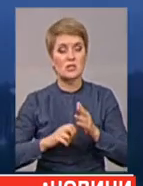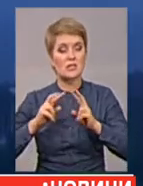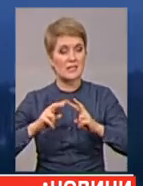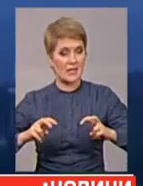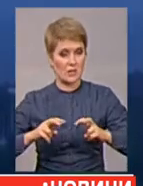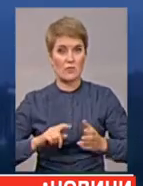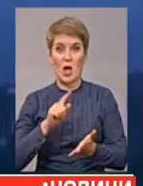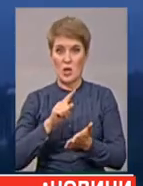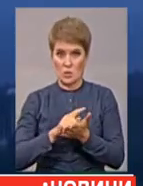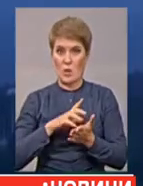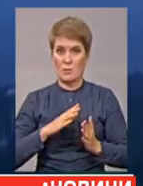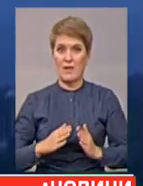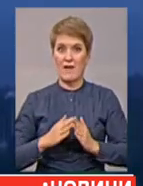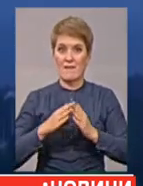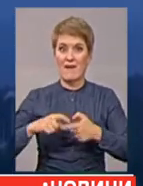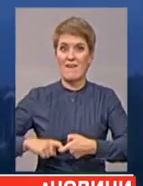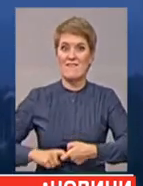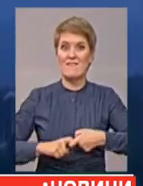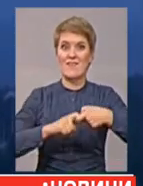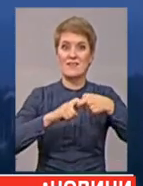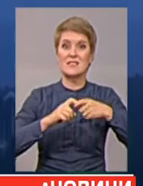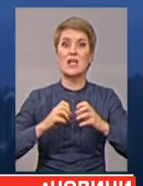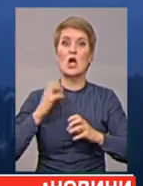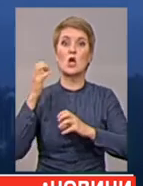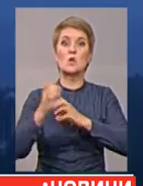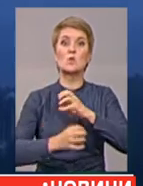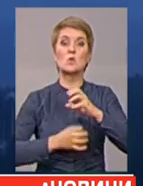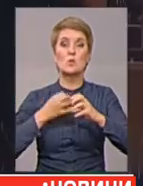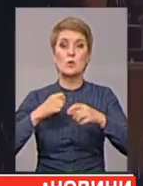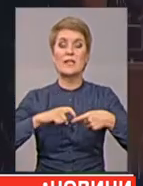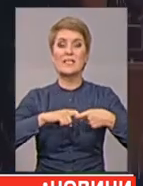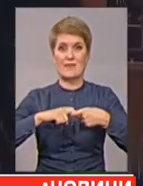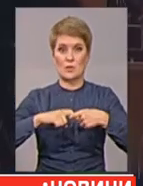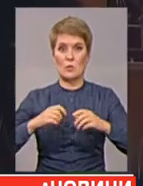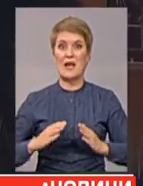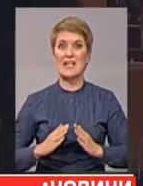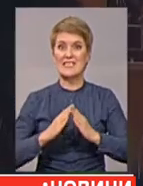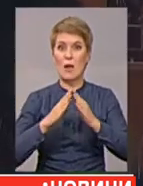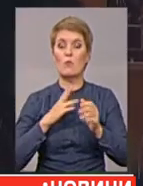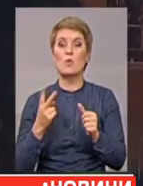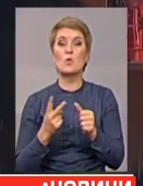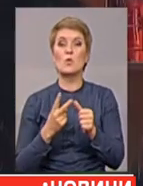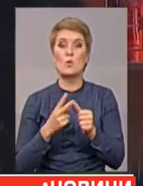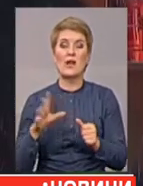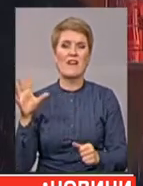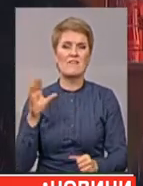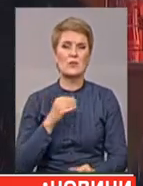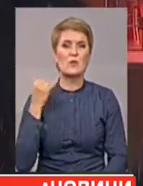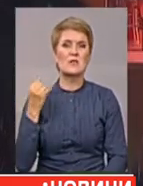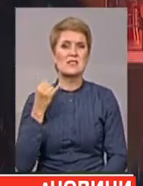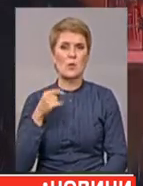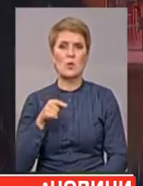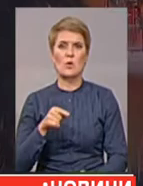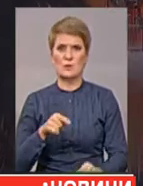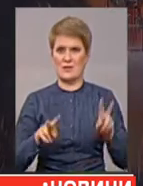Носій мав вивести на орбіту супутник зв'язку. Запуск був другим за всю історію ракет цього класу. Створили їх для більш амбітних місій, ніж